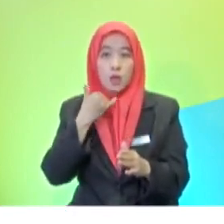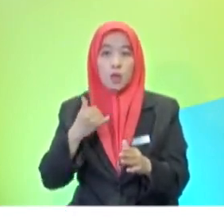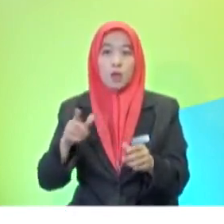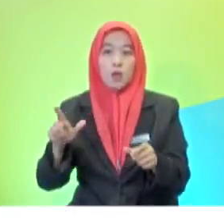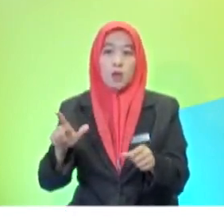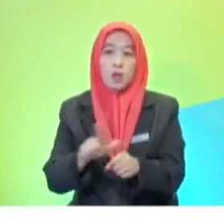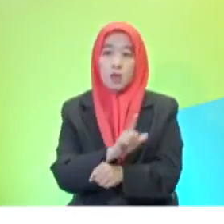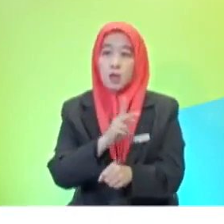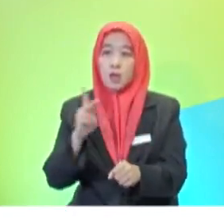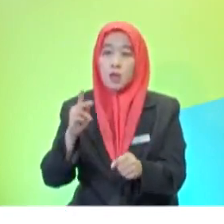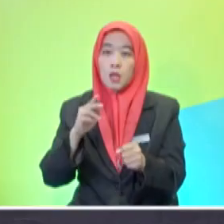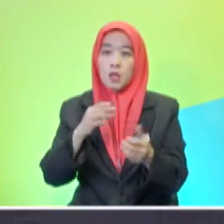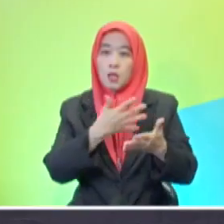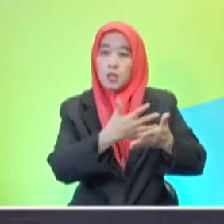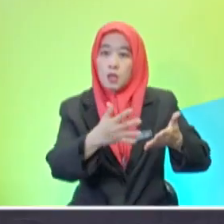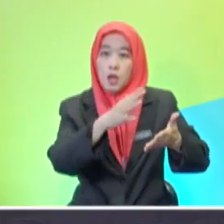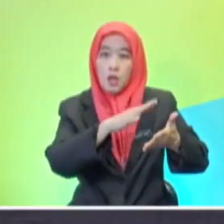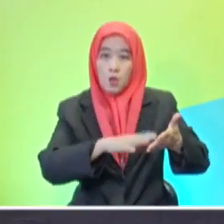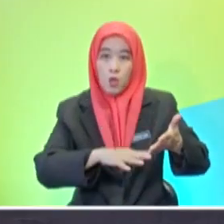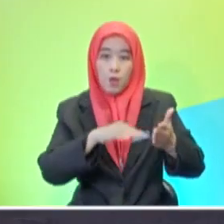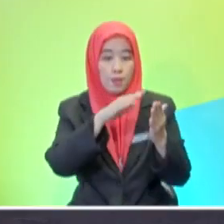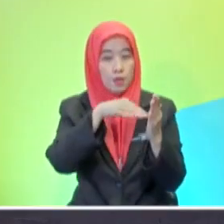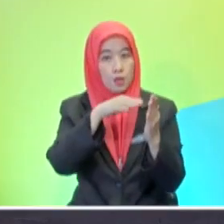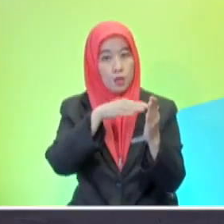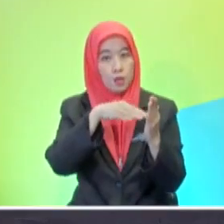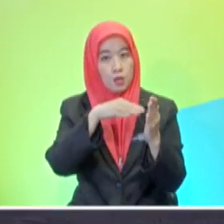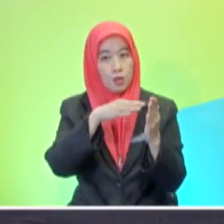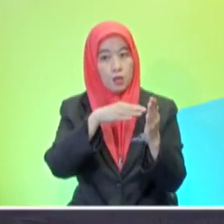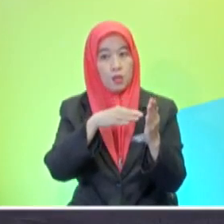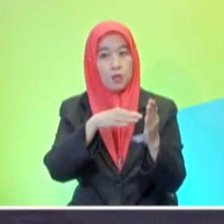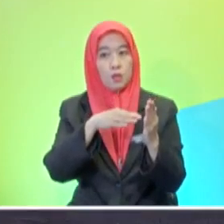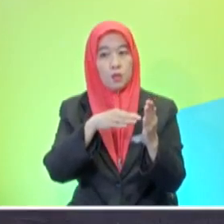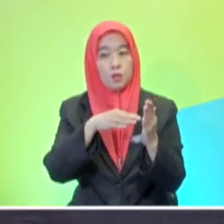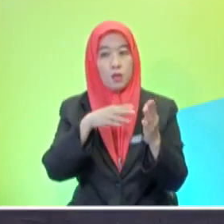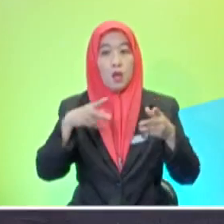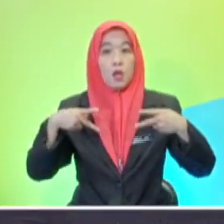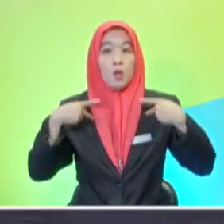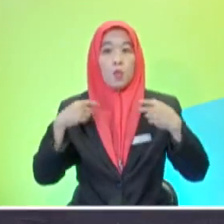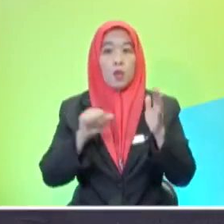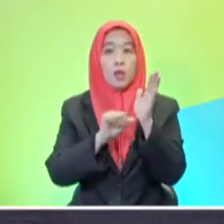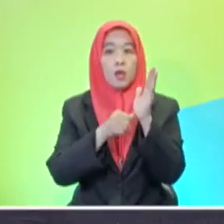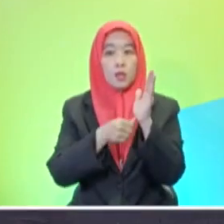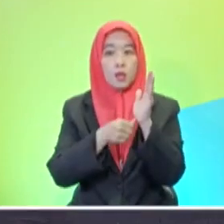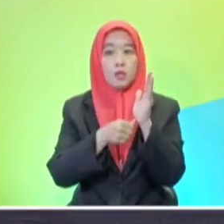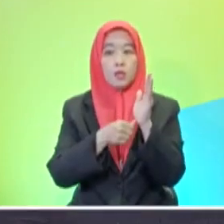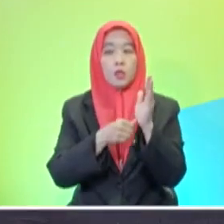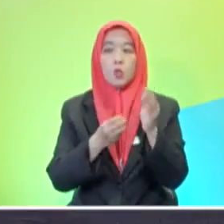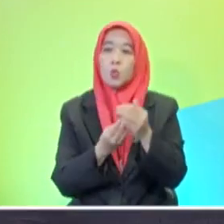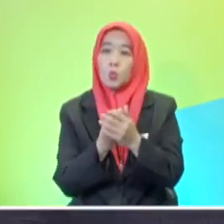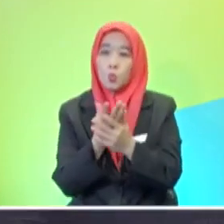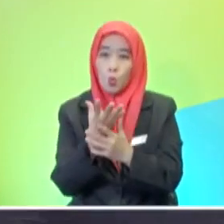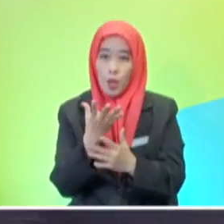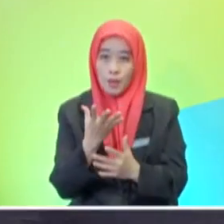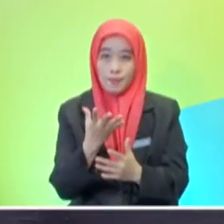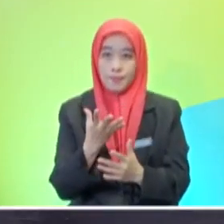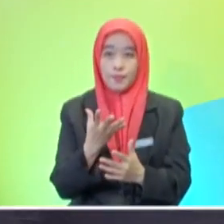jadual penyiasatan keperluan asas bagi tumbuhan yang berada di sebelah kanan Syafika tersebut. Boleh Syafika? Boleh sebab cikgu.